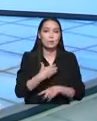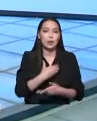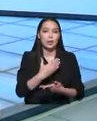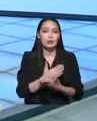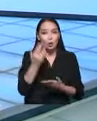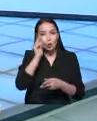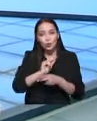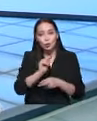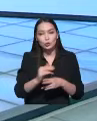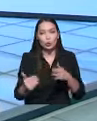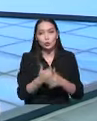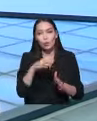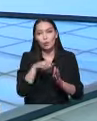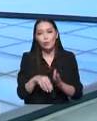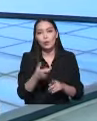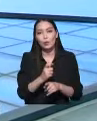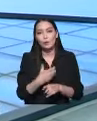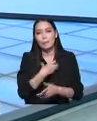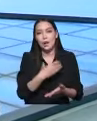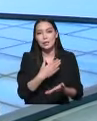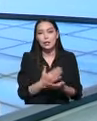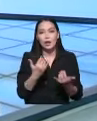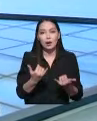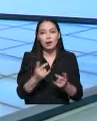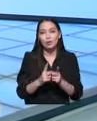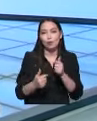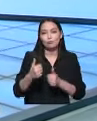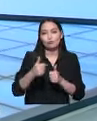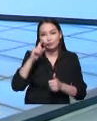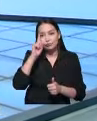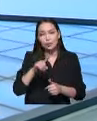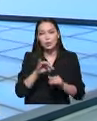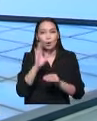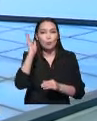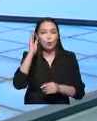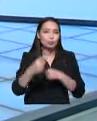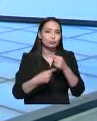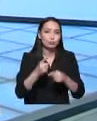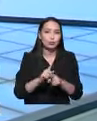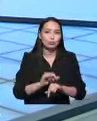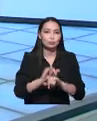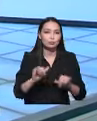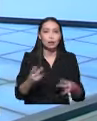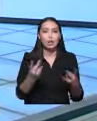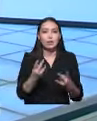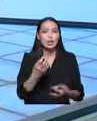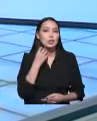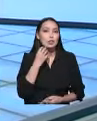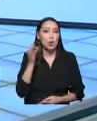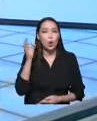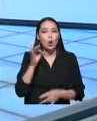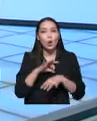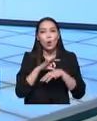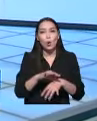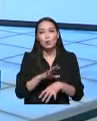жаңа тәсілдерін енгізуде маңызды, сонда ғана бәсекеге қабілетті ұрпақ тәрбиелеуге мүмкіндік тумақ. Бұл туралы Қызылордада өткен әлеуметтік